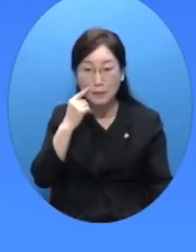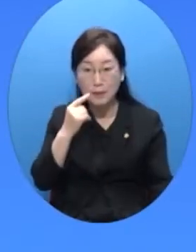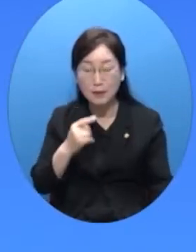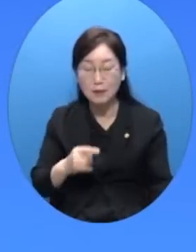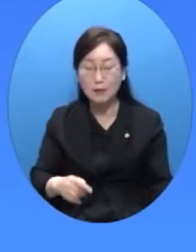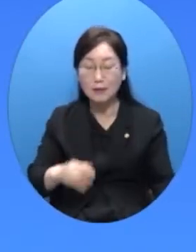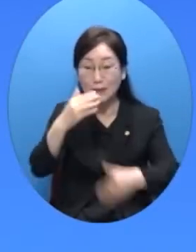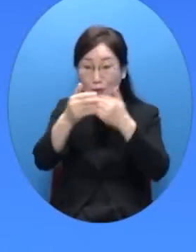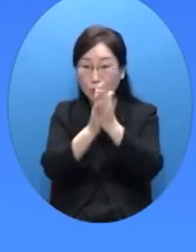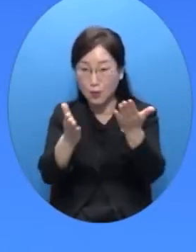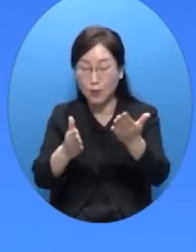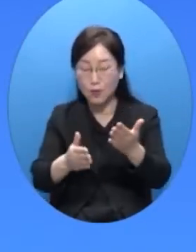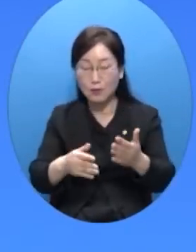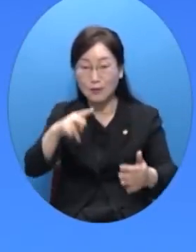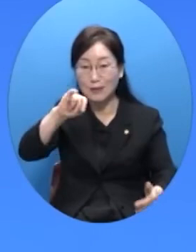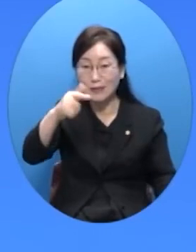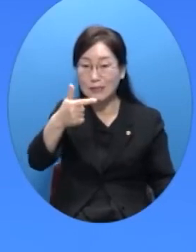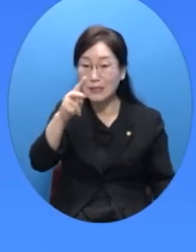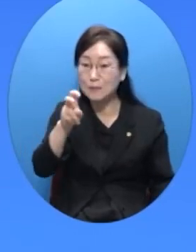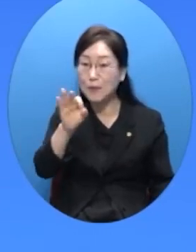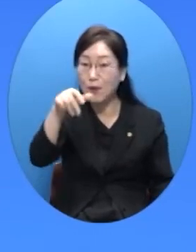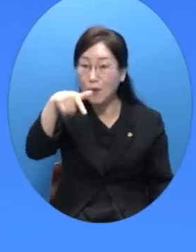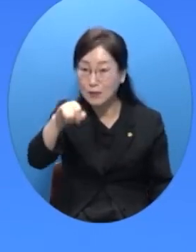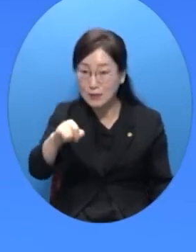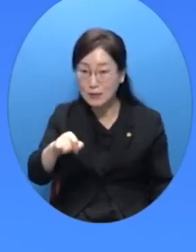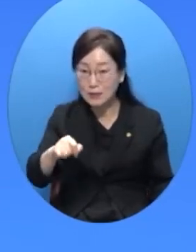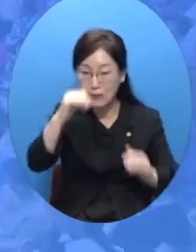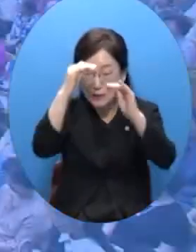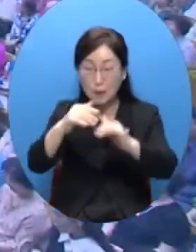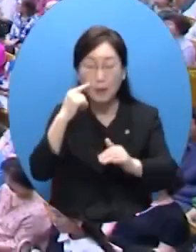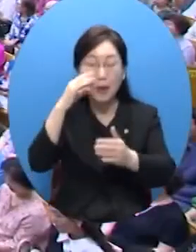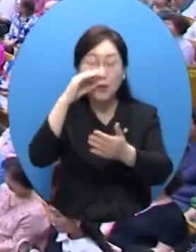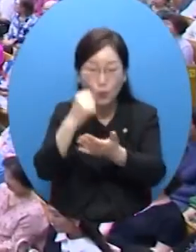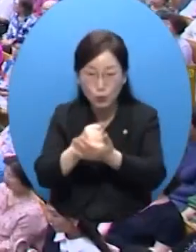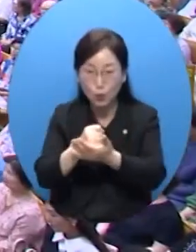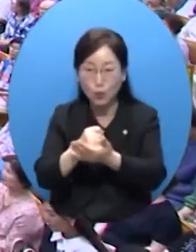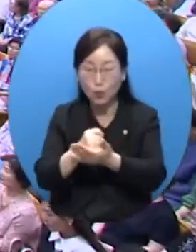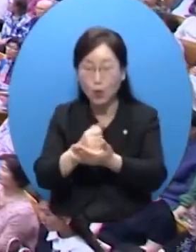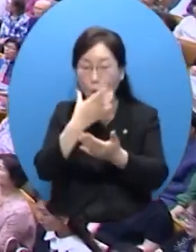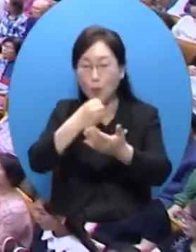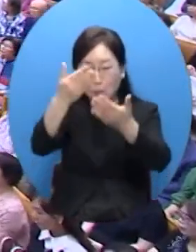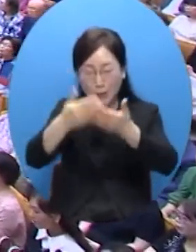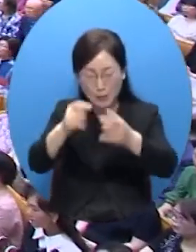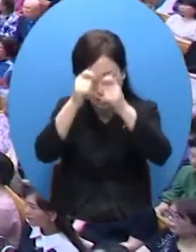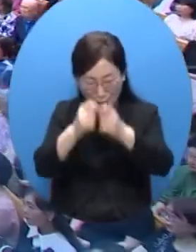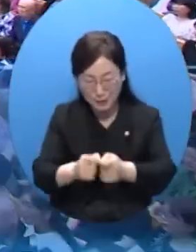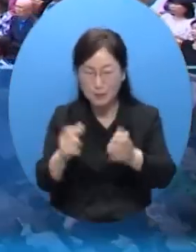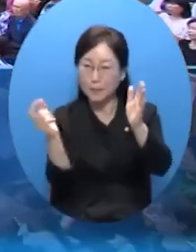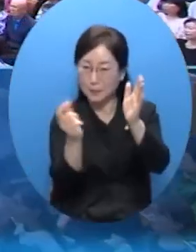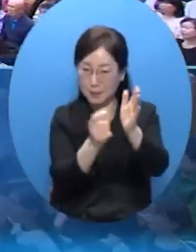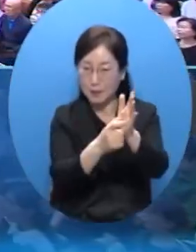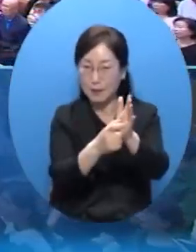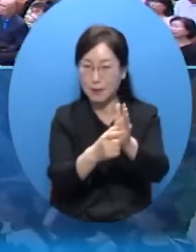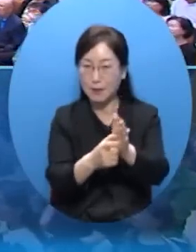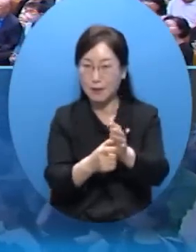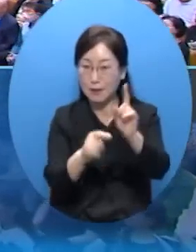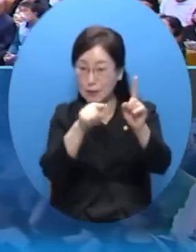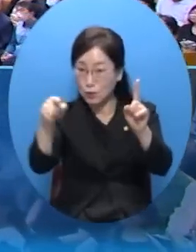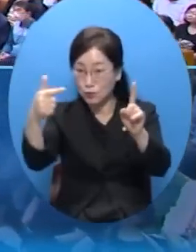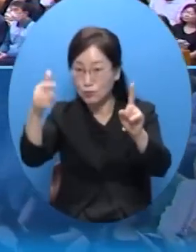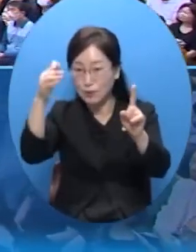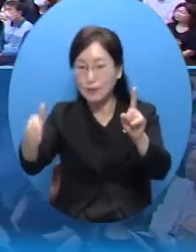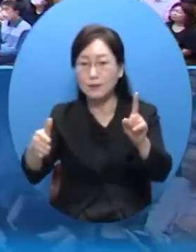말씀을 통해서 형통의 복을 받는 모습에 대하여 자세히 기록해 놨습니다. 1절부터